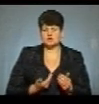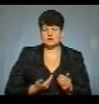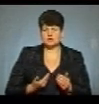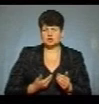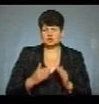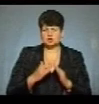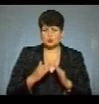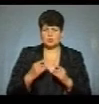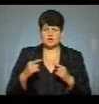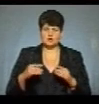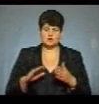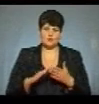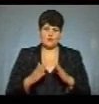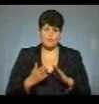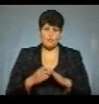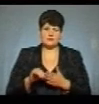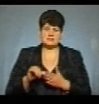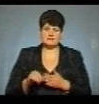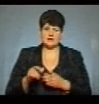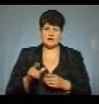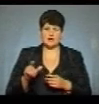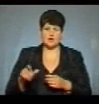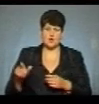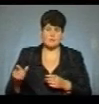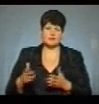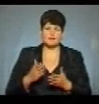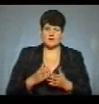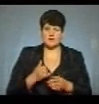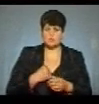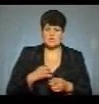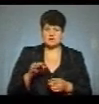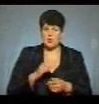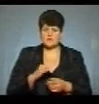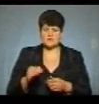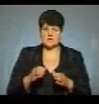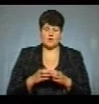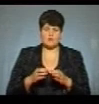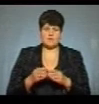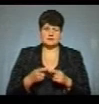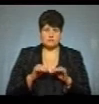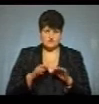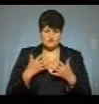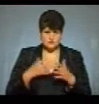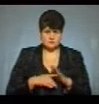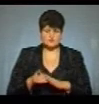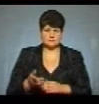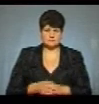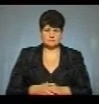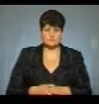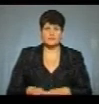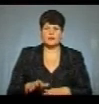і такі інші умови представники громади. Чи є в нас ці офіцери громад, чи цей процес вже запущений?